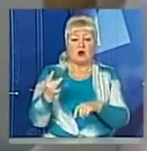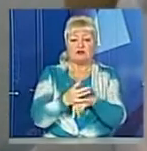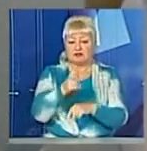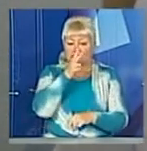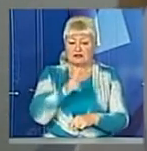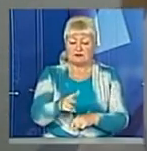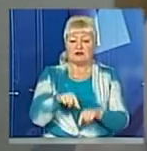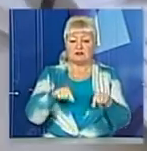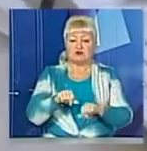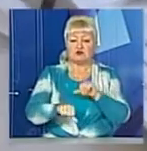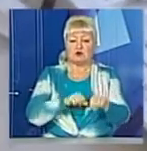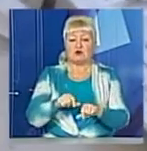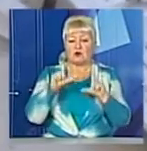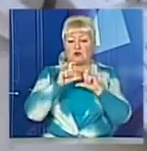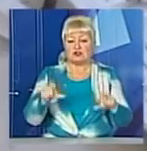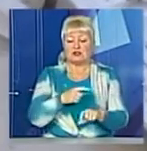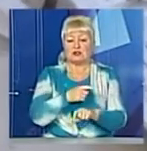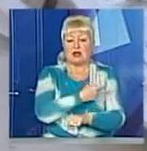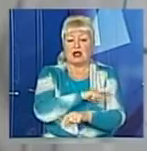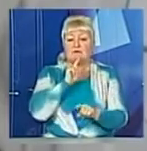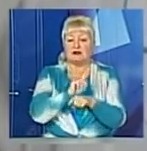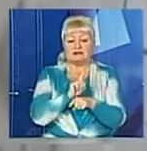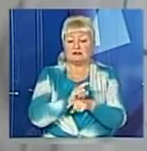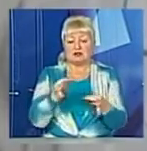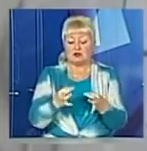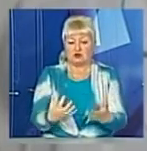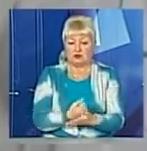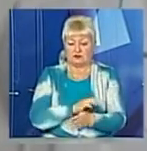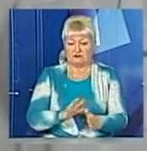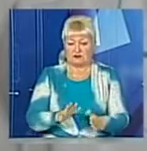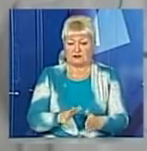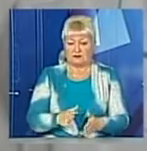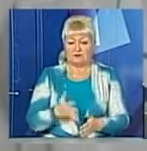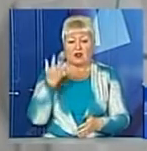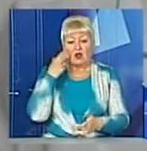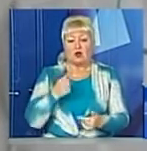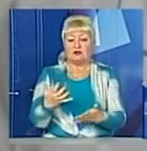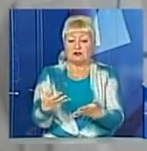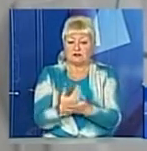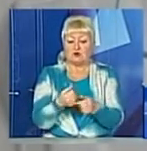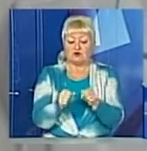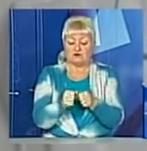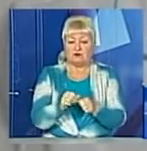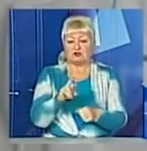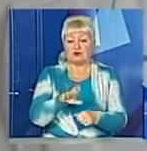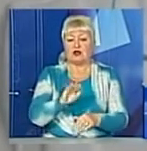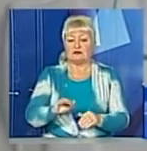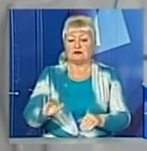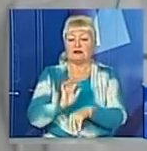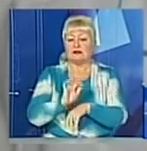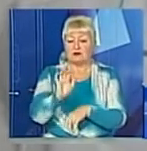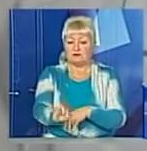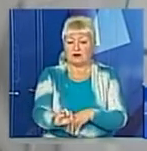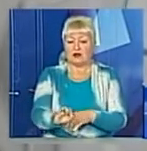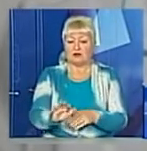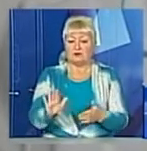цього року шкільна медсестра нічого підозрілого не виявила. При виявленні педикульозу я дітей направляю